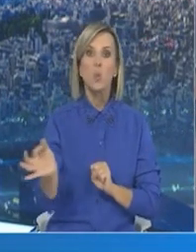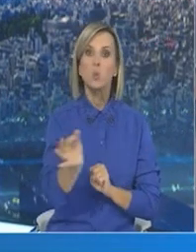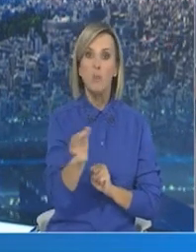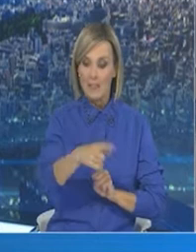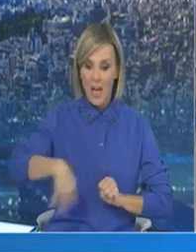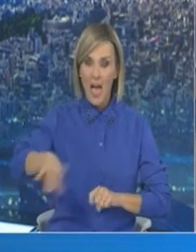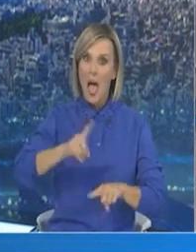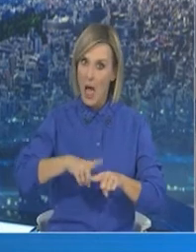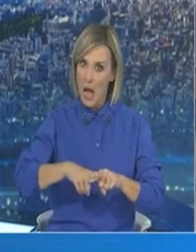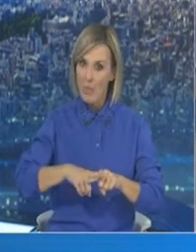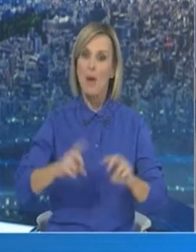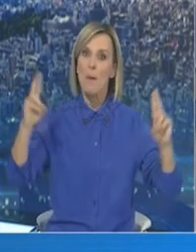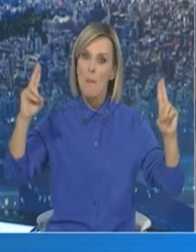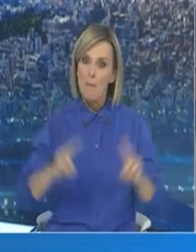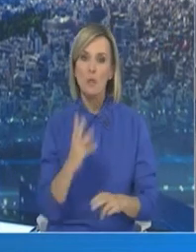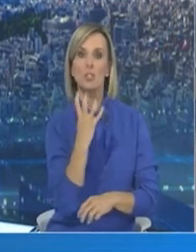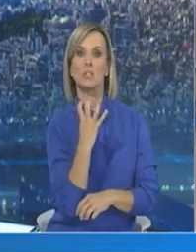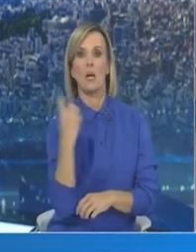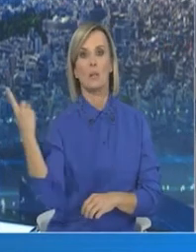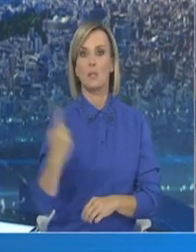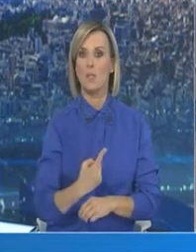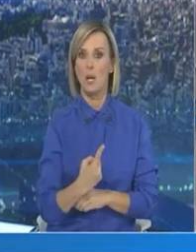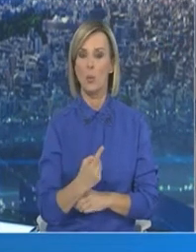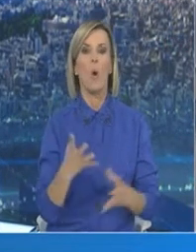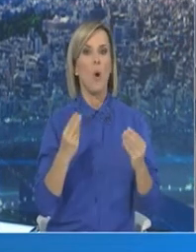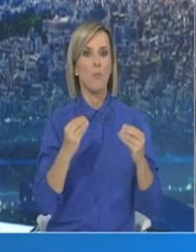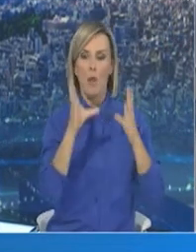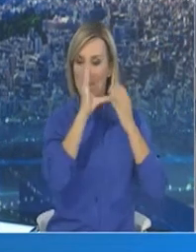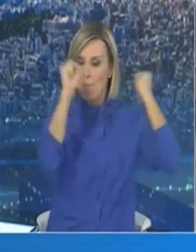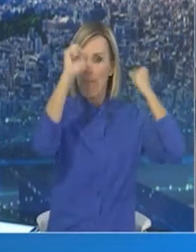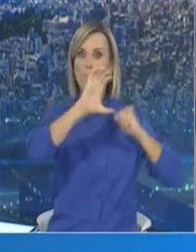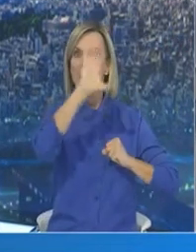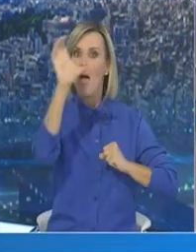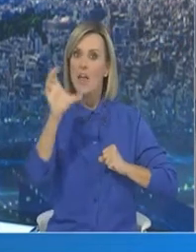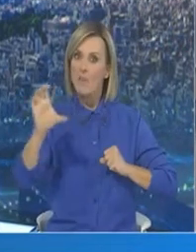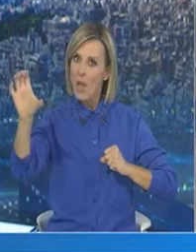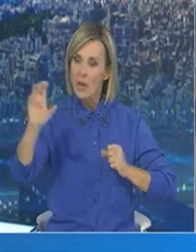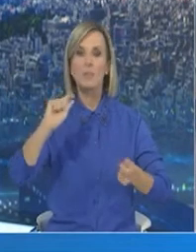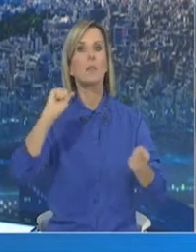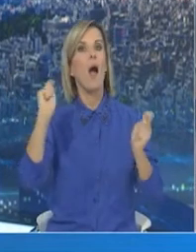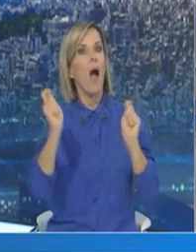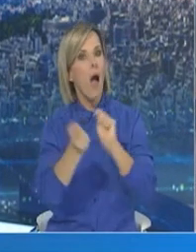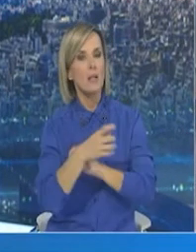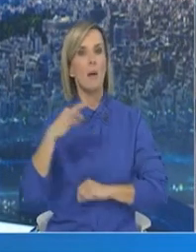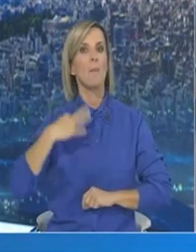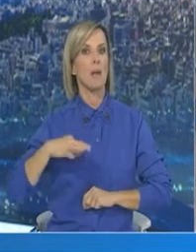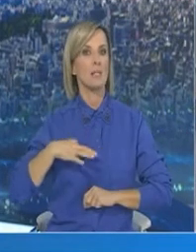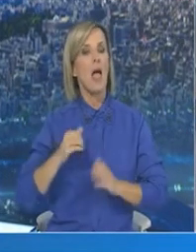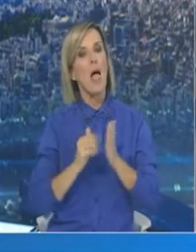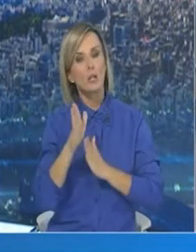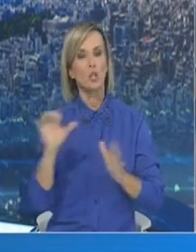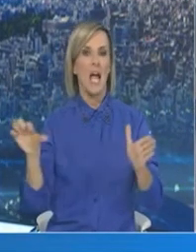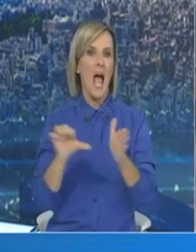40%. Οι περισσότερες περιφερειακές ενότητες της χώρας πρασίνισαν, με εξαίρεση τη Δυτική Αττική, την Εύβοια, τη